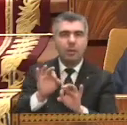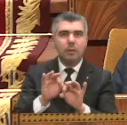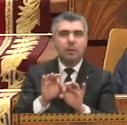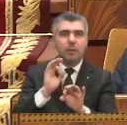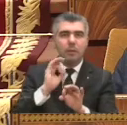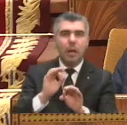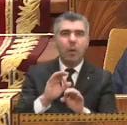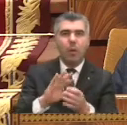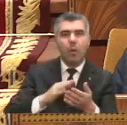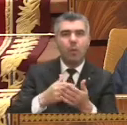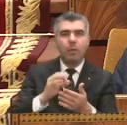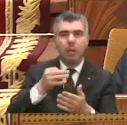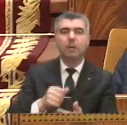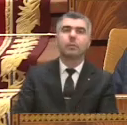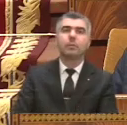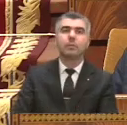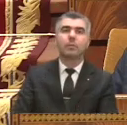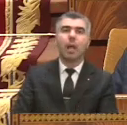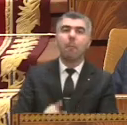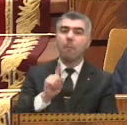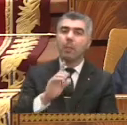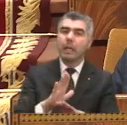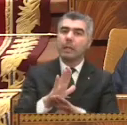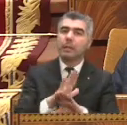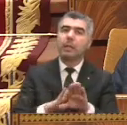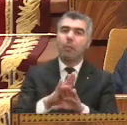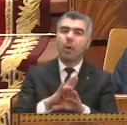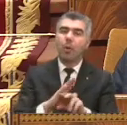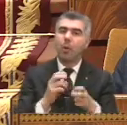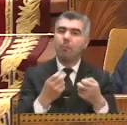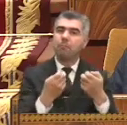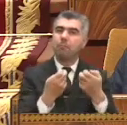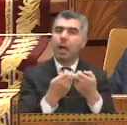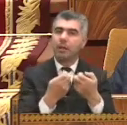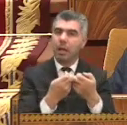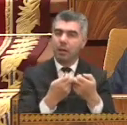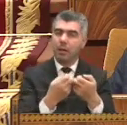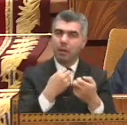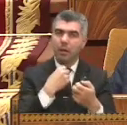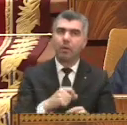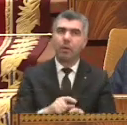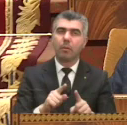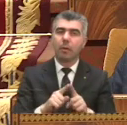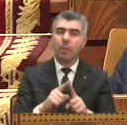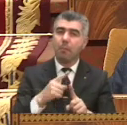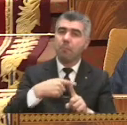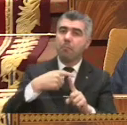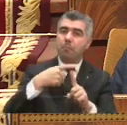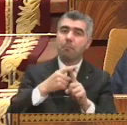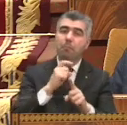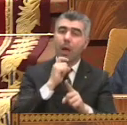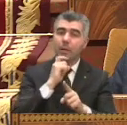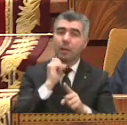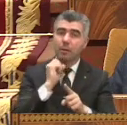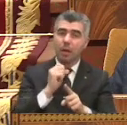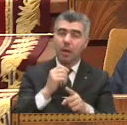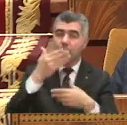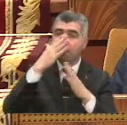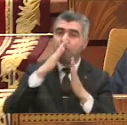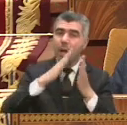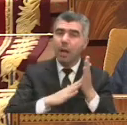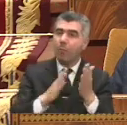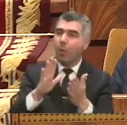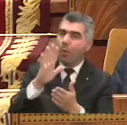الامر اخطر لكن سمحلي نعطي واحد المثال ونقول بان مازال خص تبدل المجهودات وهذا المثال تظهرلي كيتكلم المغاربه